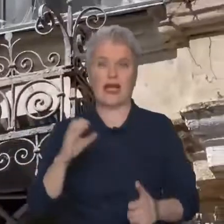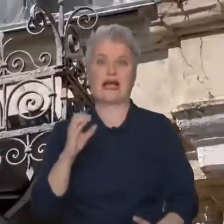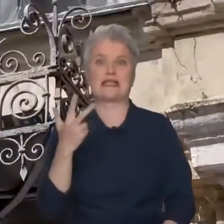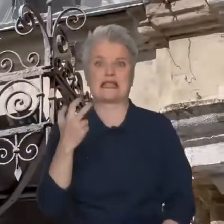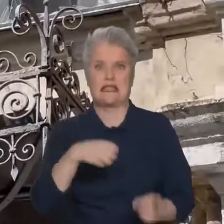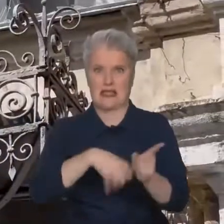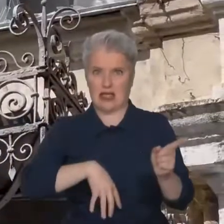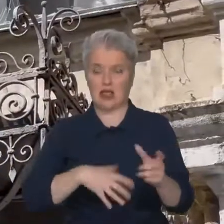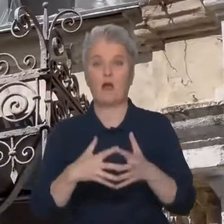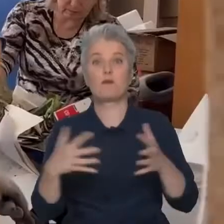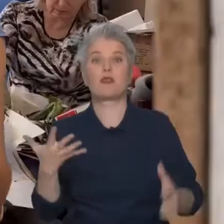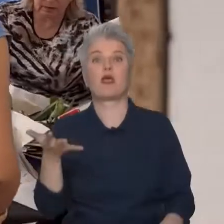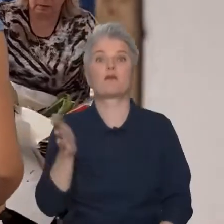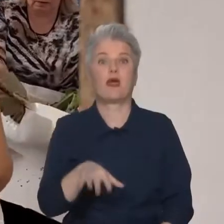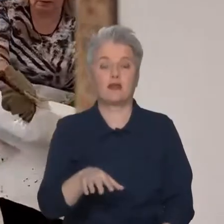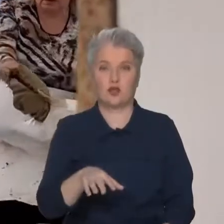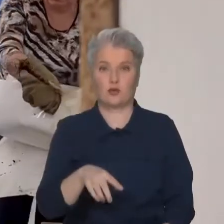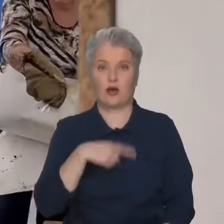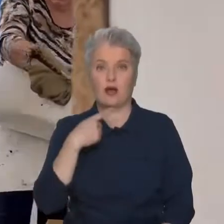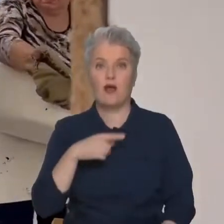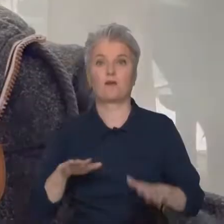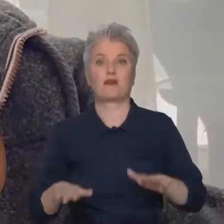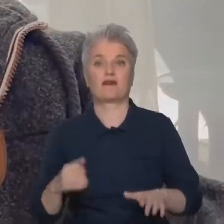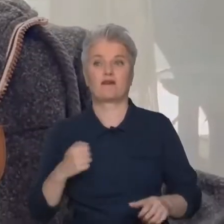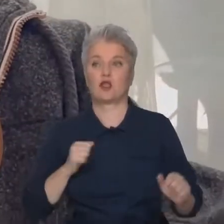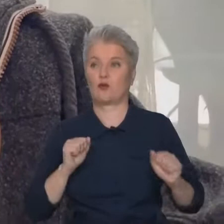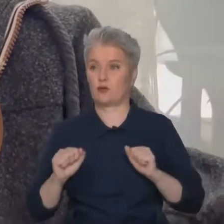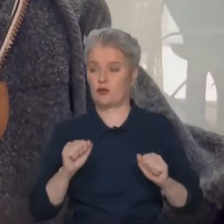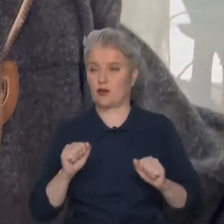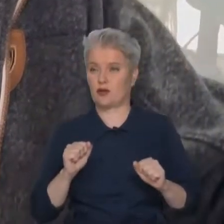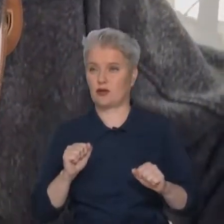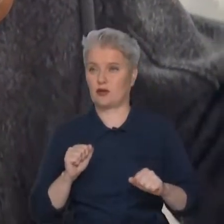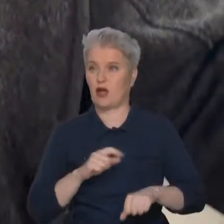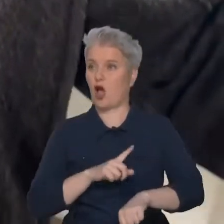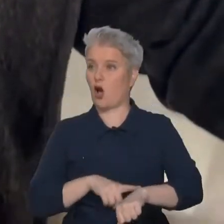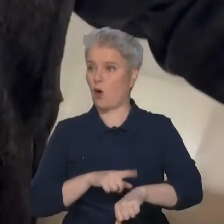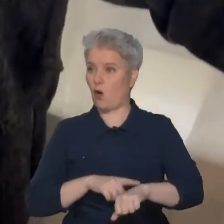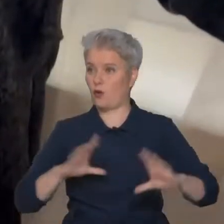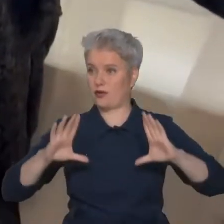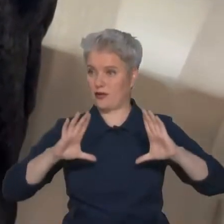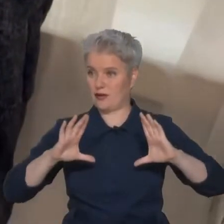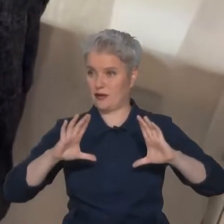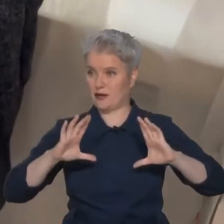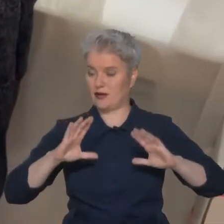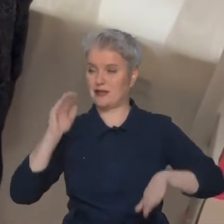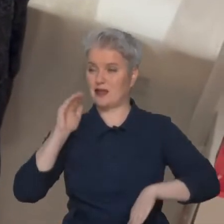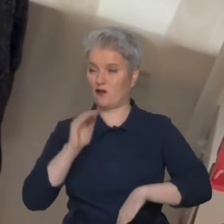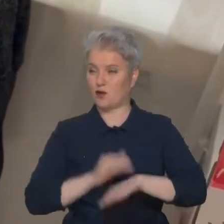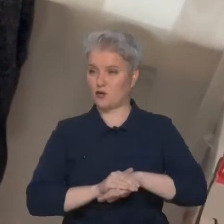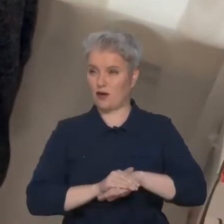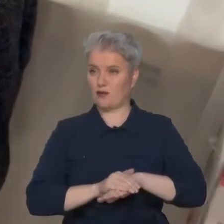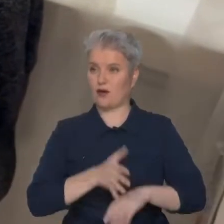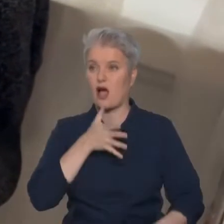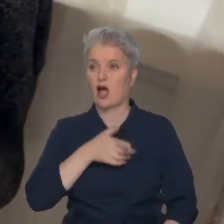їх більше 5, повідомляє місцева військова адміністрація. На годину він зафіксував час